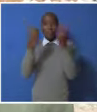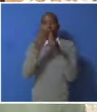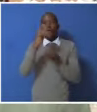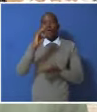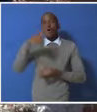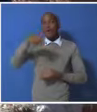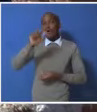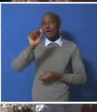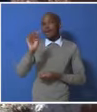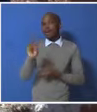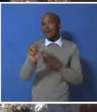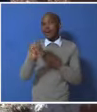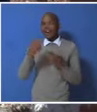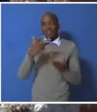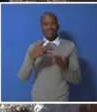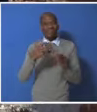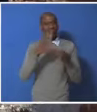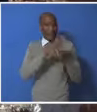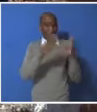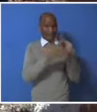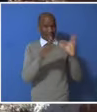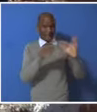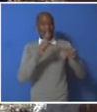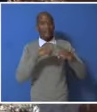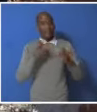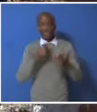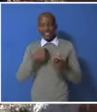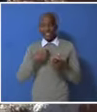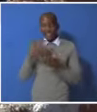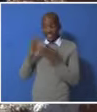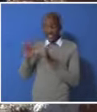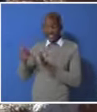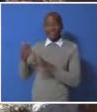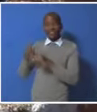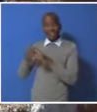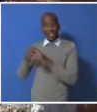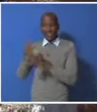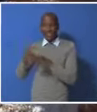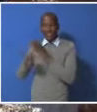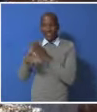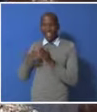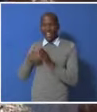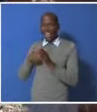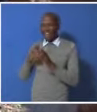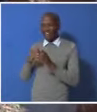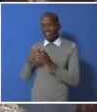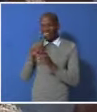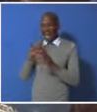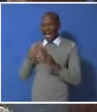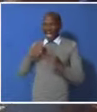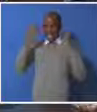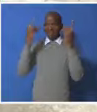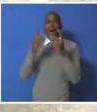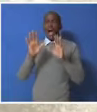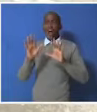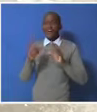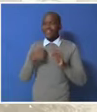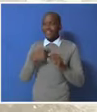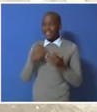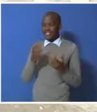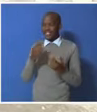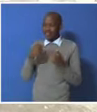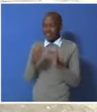direng tsa me ke heletse ke hitile pele ko technical college gore ke ya go heletse ke di dirile e be ke sa reng yana ke setse ke dirile mo ga nka e ka apply